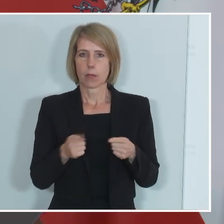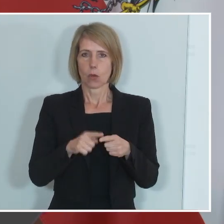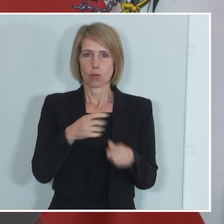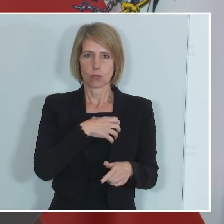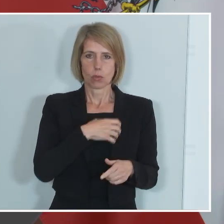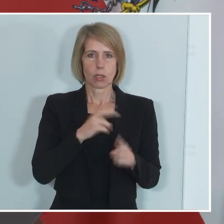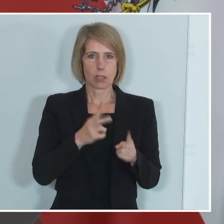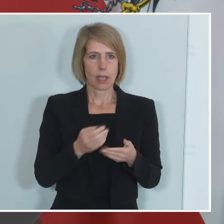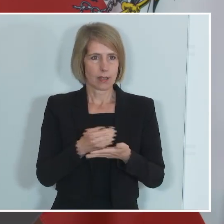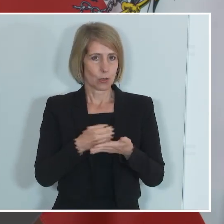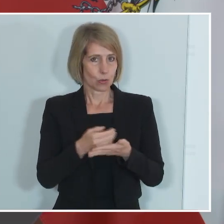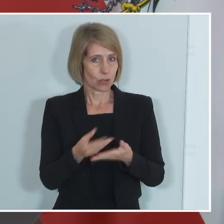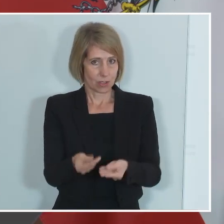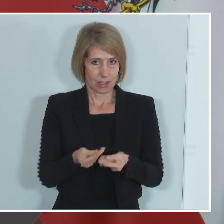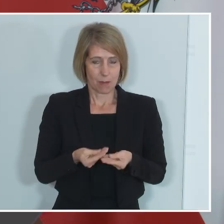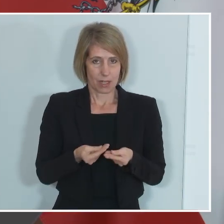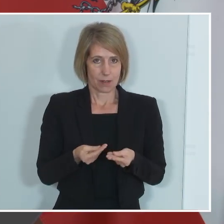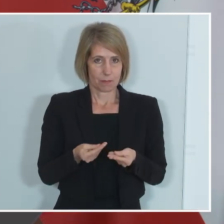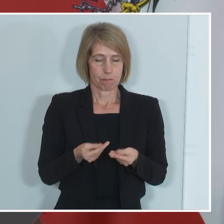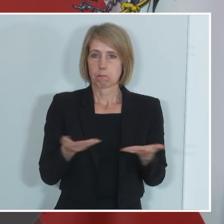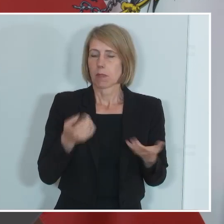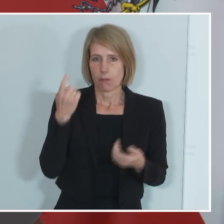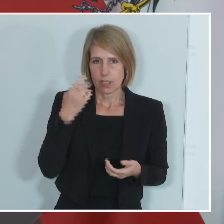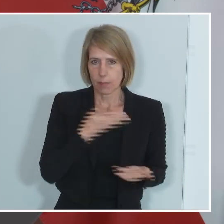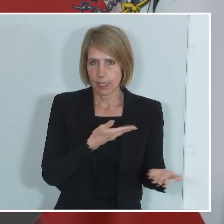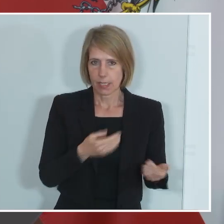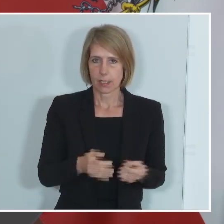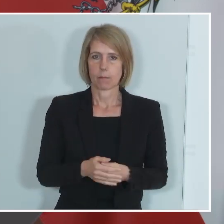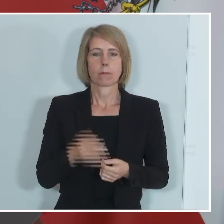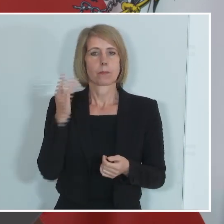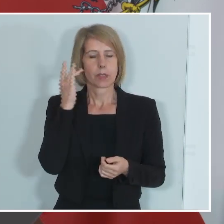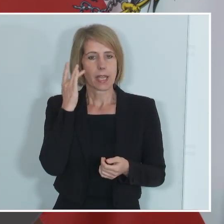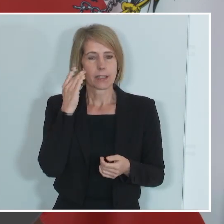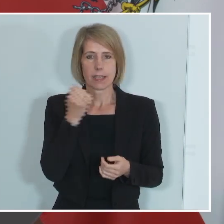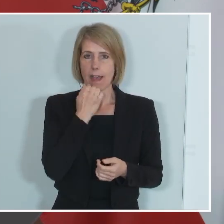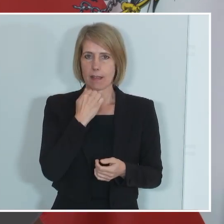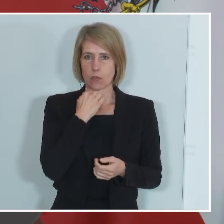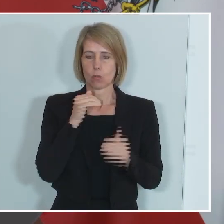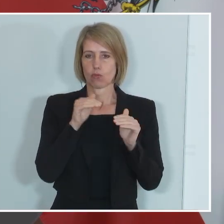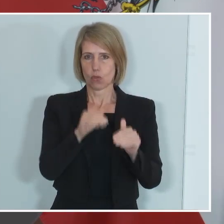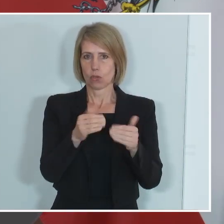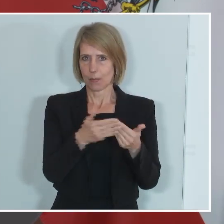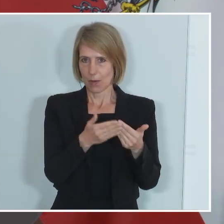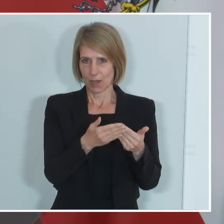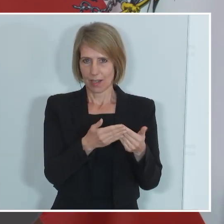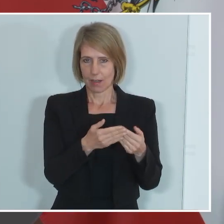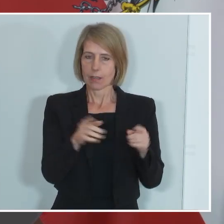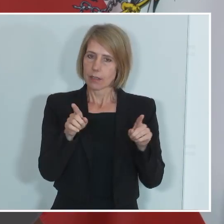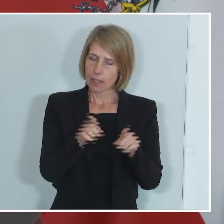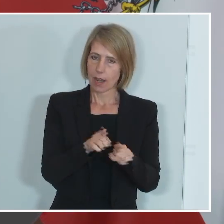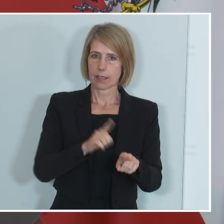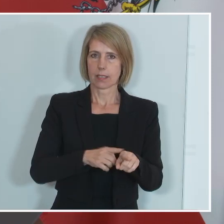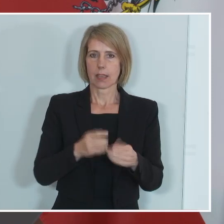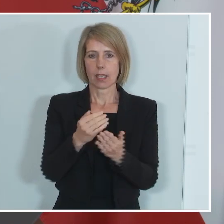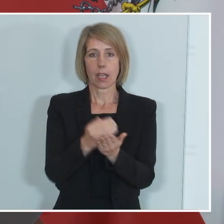daraus ziehen. Wovon spreche ich? Zum Beispiel vom Schutz des geistigen Eigentums. Zugleich braucht es aber auch